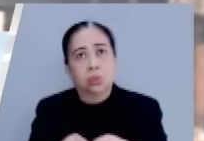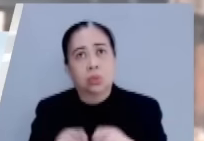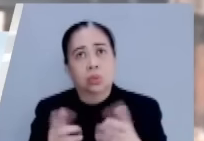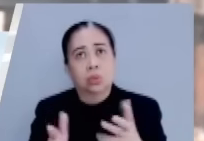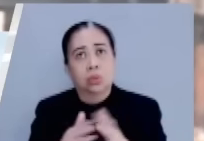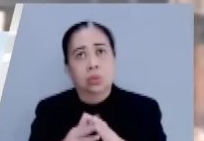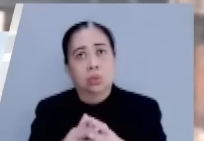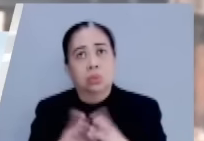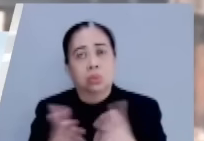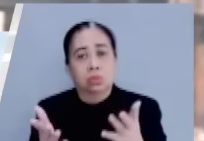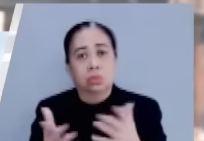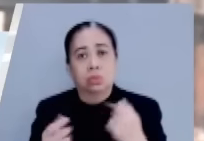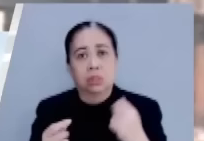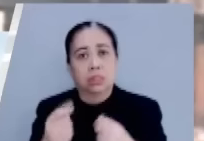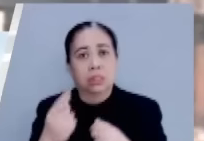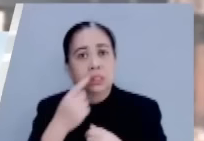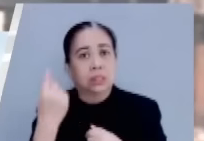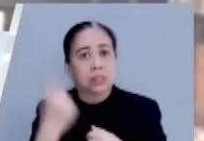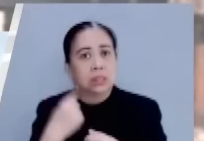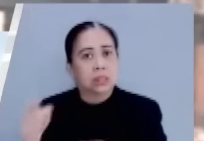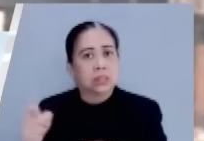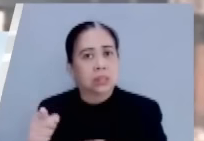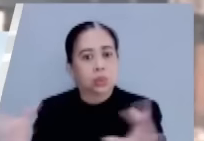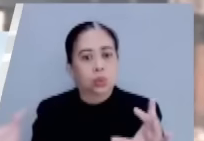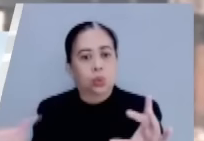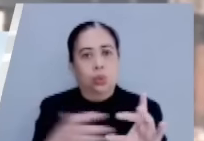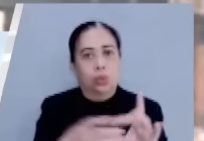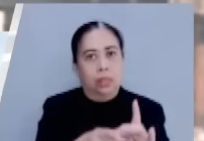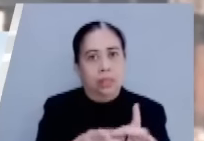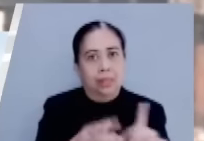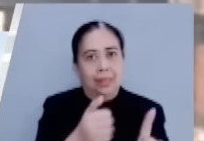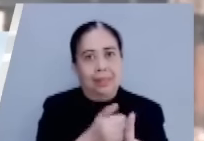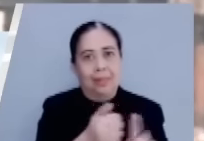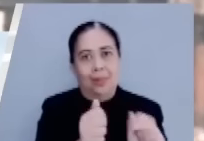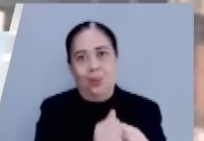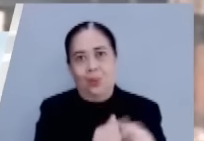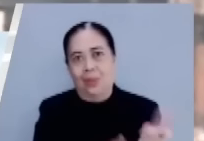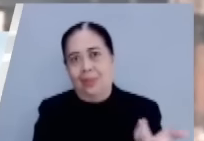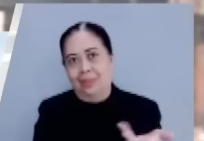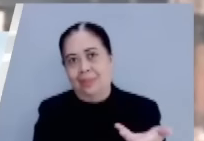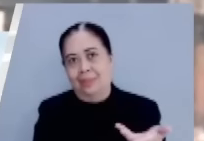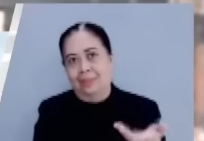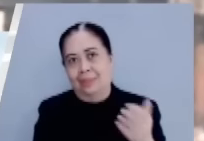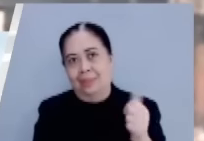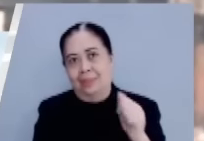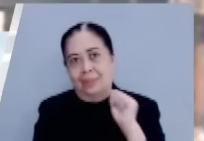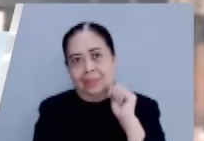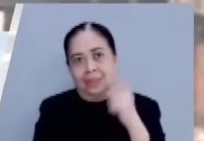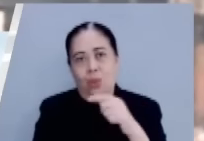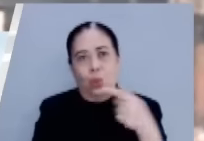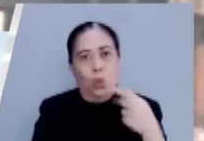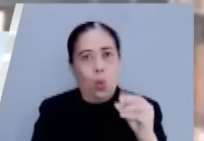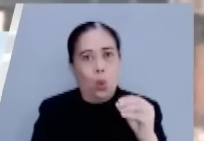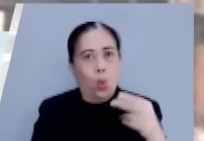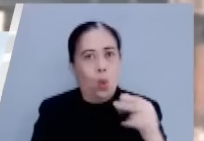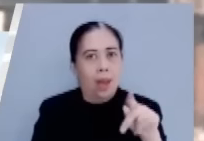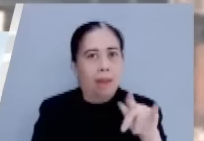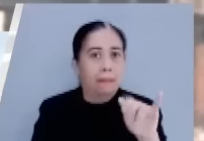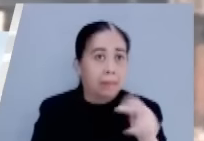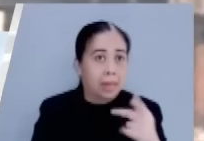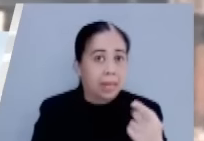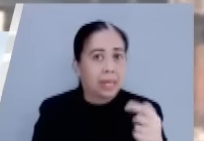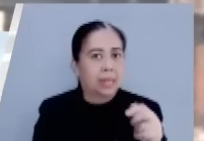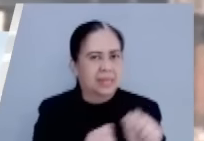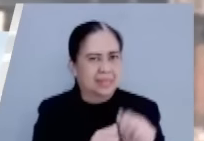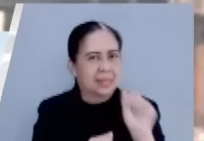for Xie Xinjiang to connect himself to Guo Waping para mas madaming